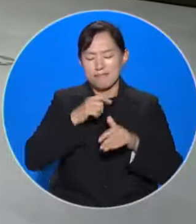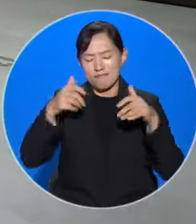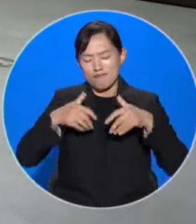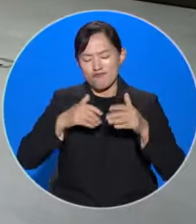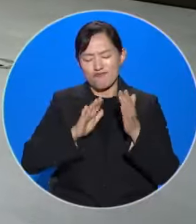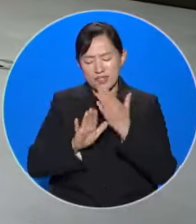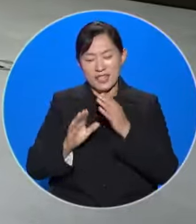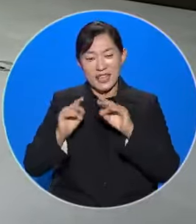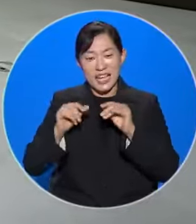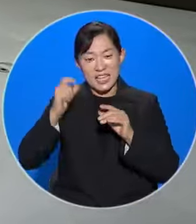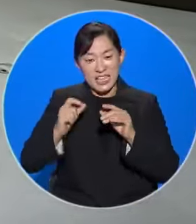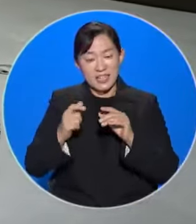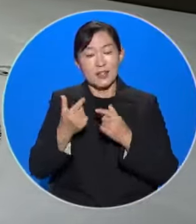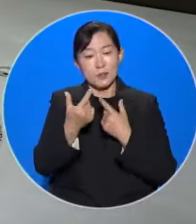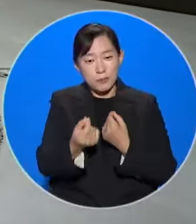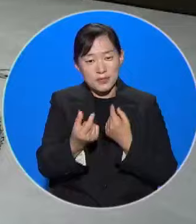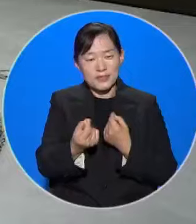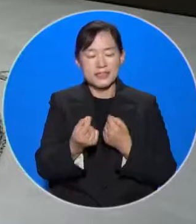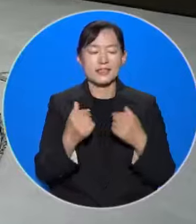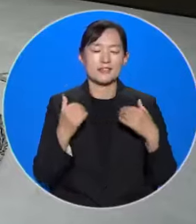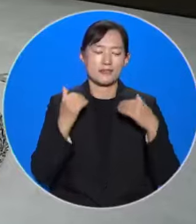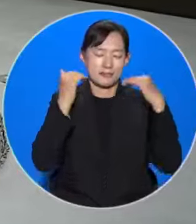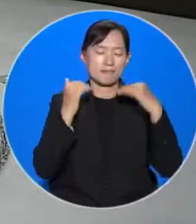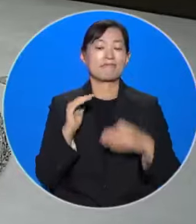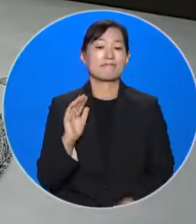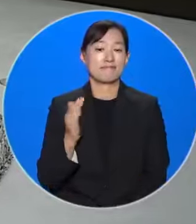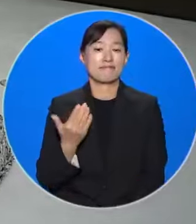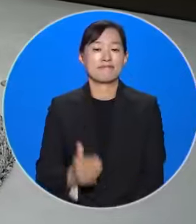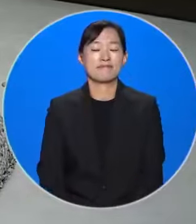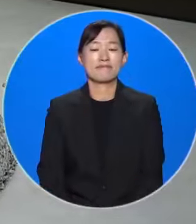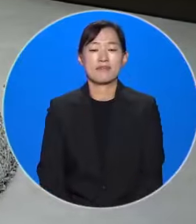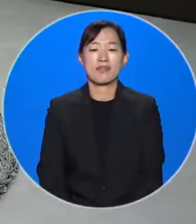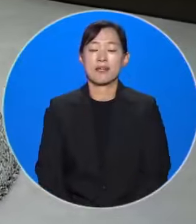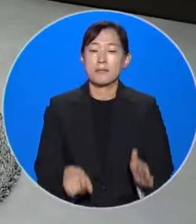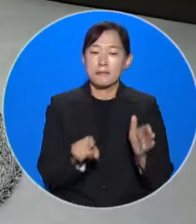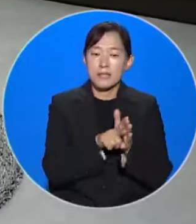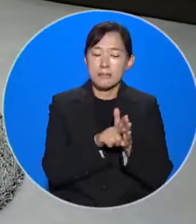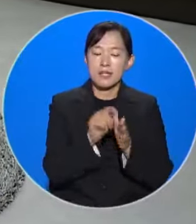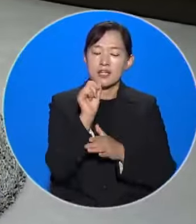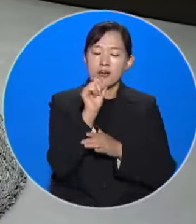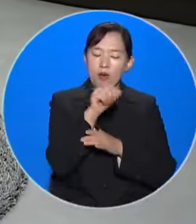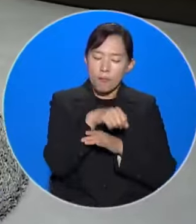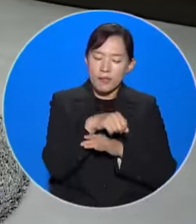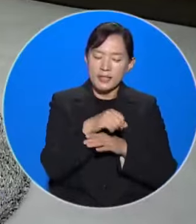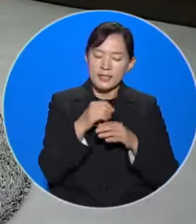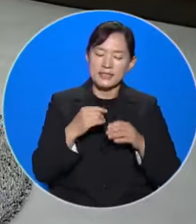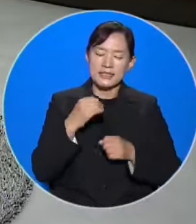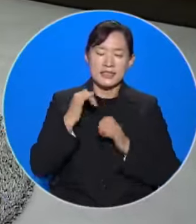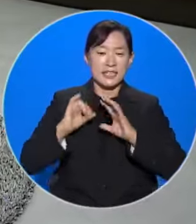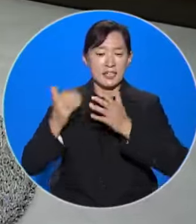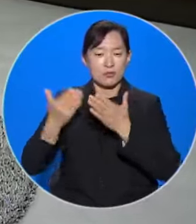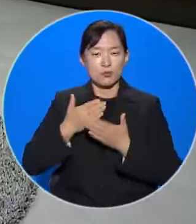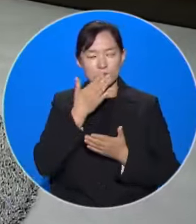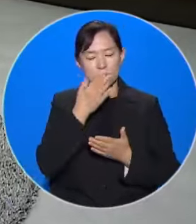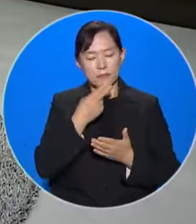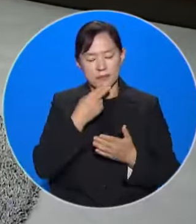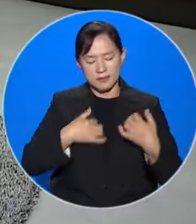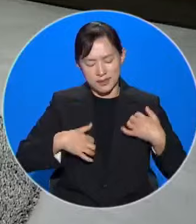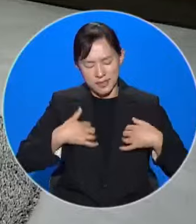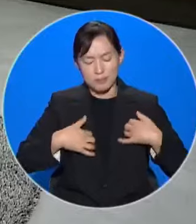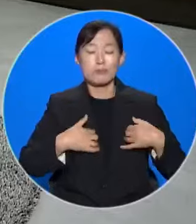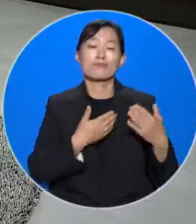더 굳어지는 것처럼 성장하게 됩니다. 믿음의 열매는 우리에게 세상이 줄 수 없는 깊은